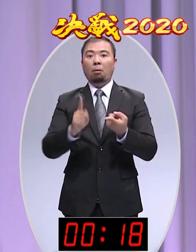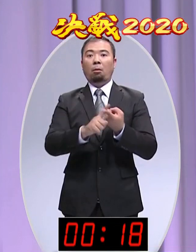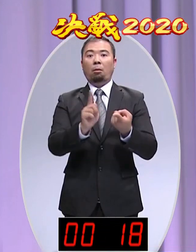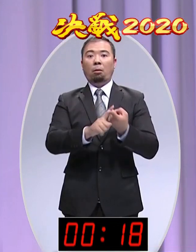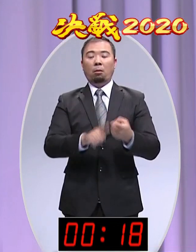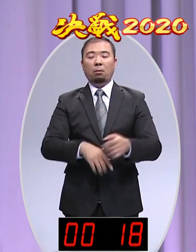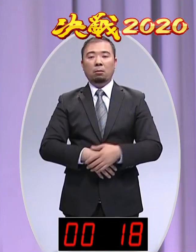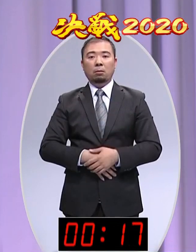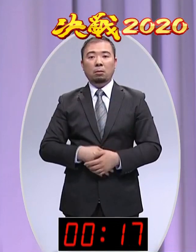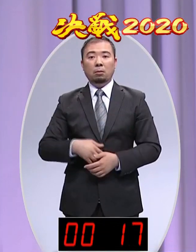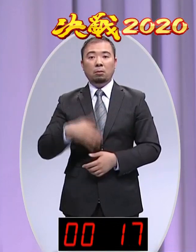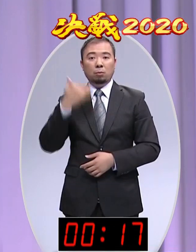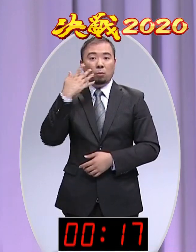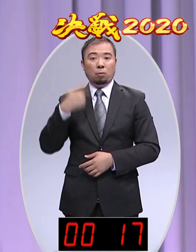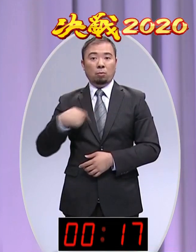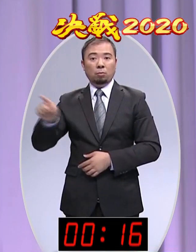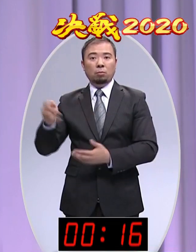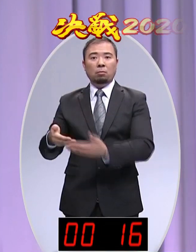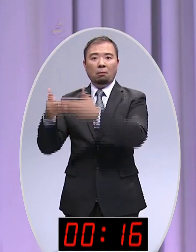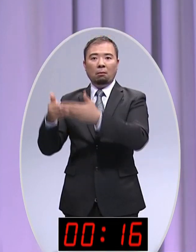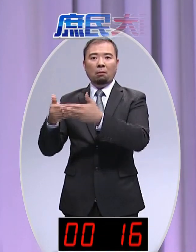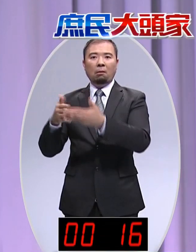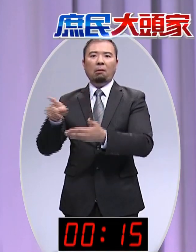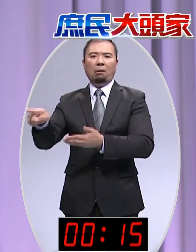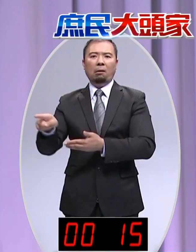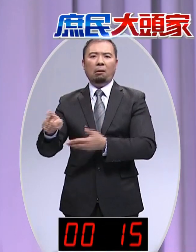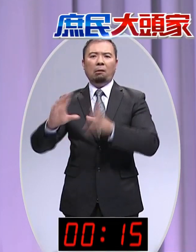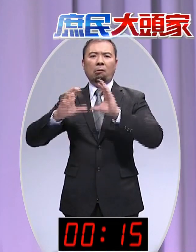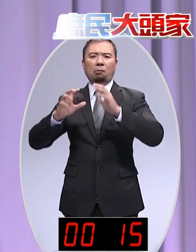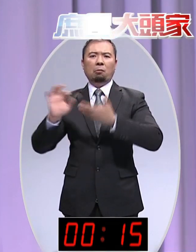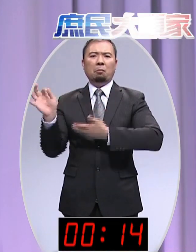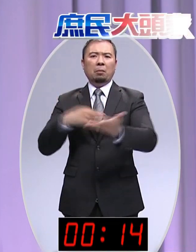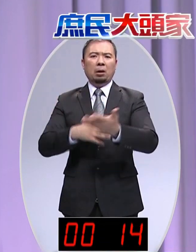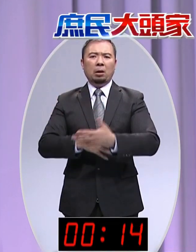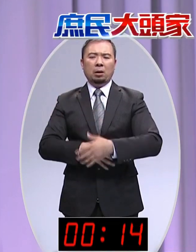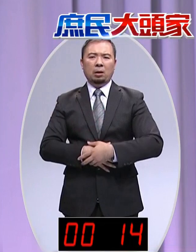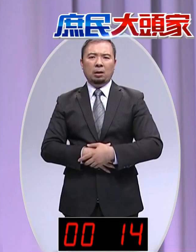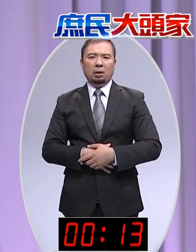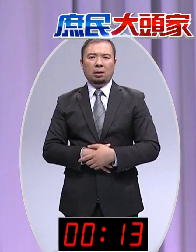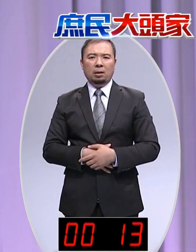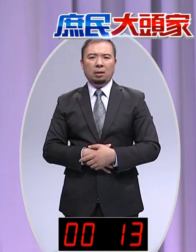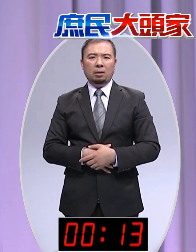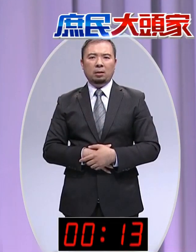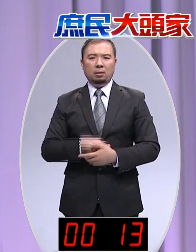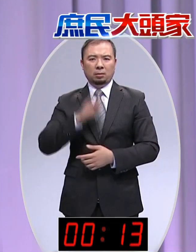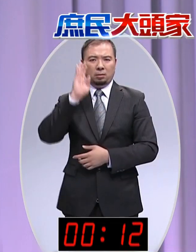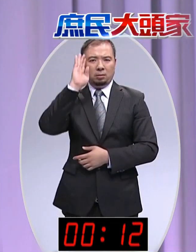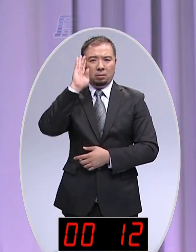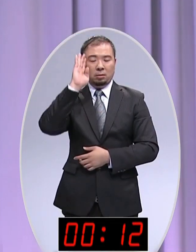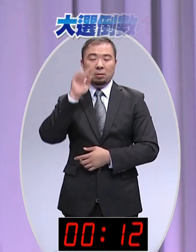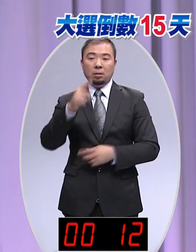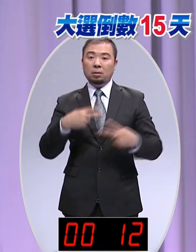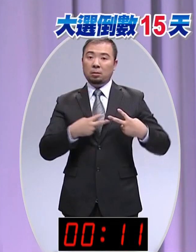我们的接触就是卖台。蔡英文总统